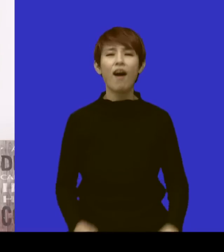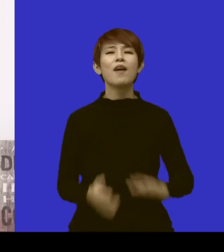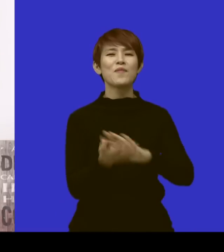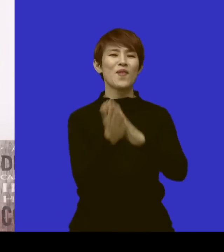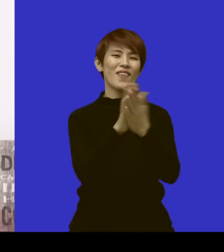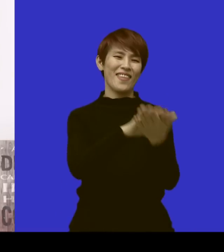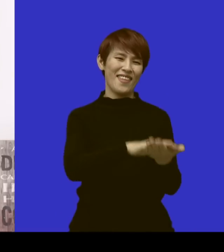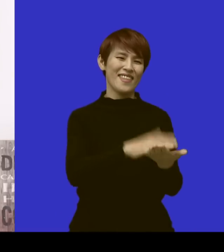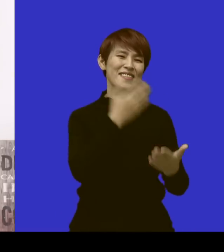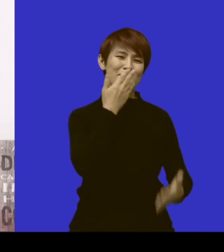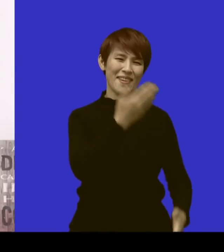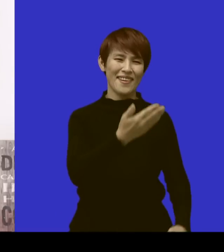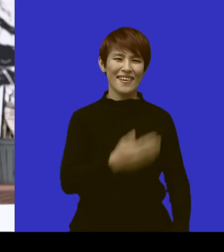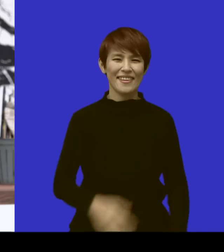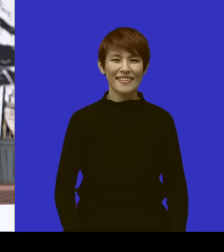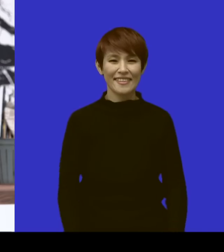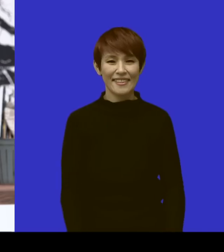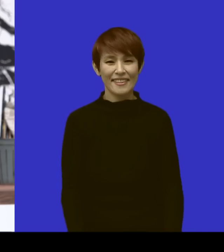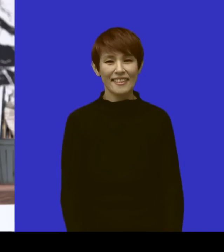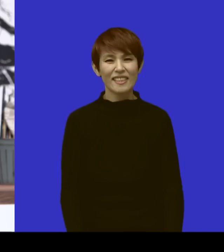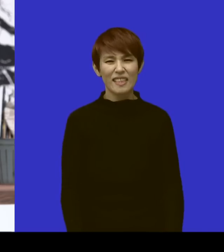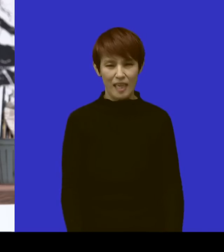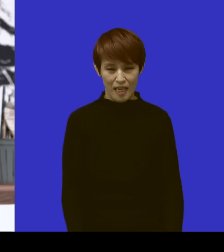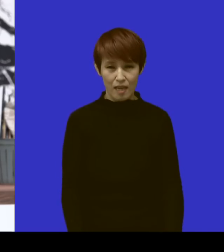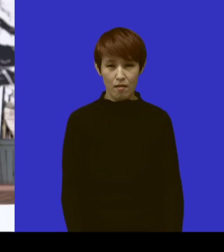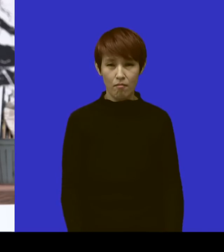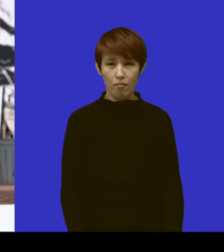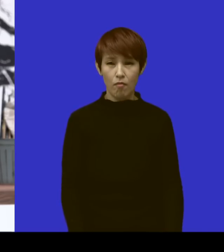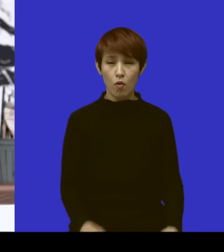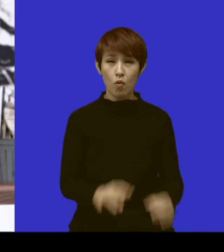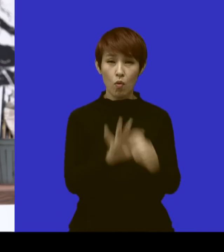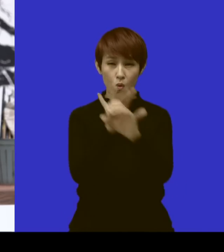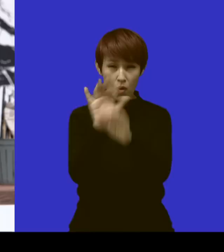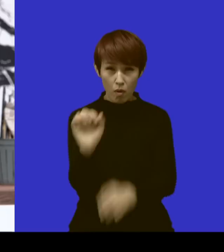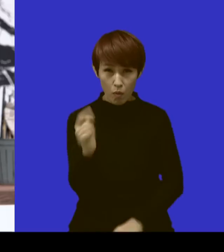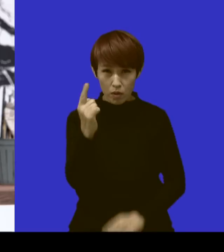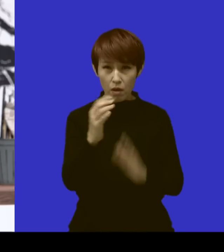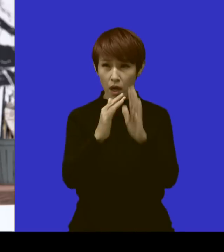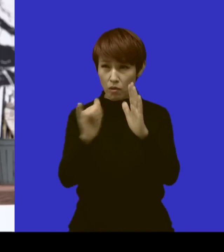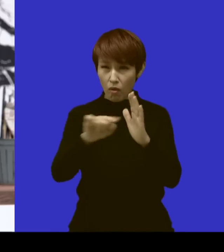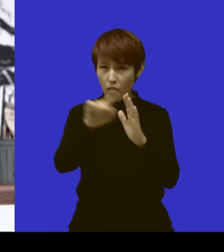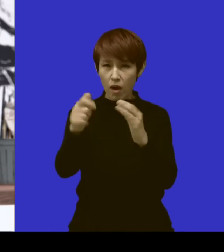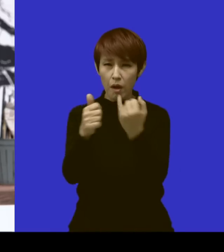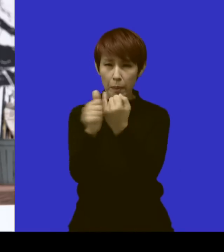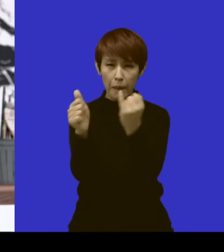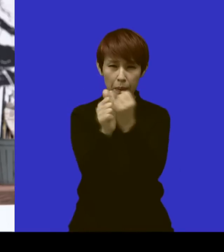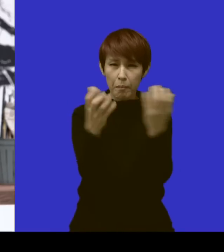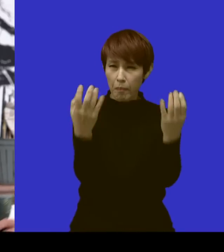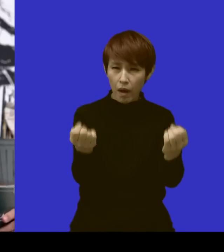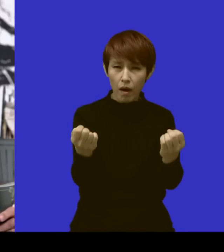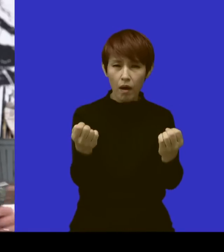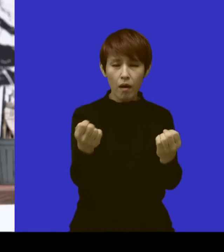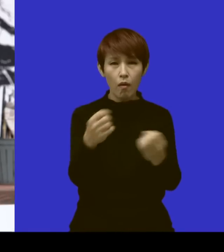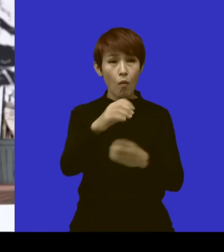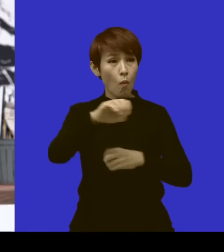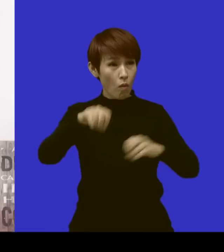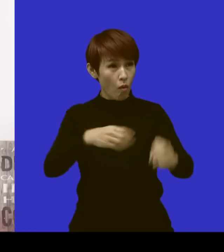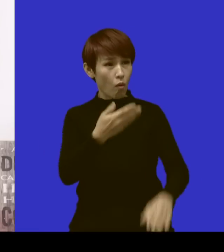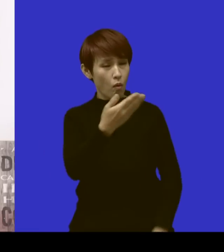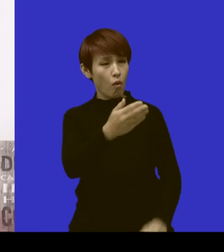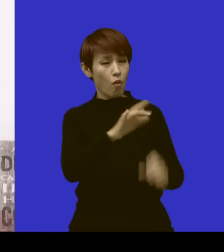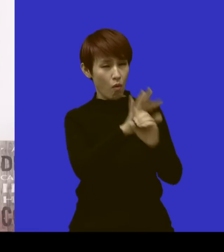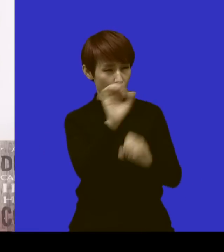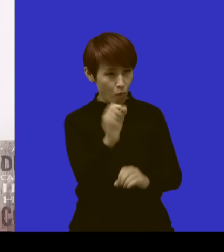수도 있구나라는 것들을 좀 다시 알게 되는 것들이 많은 가정이 코로나로 인해서 깨지는 판국에 코로나로 인해서 이렇게